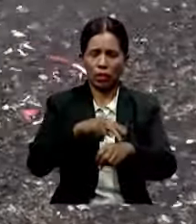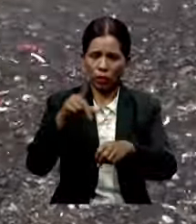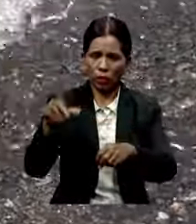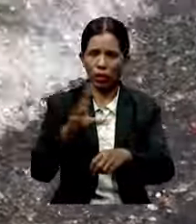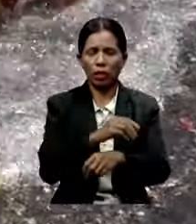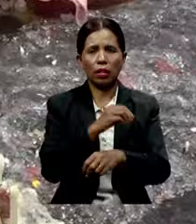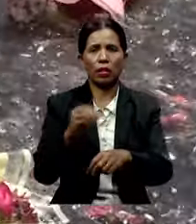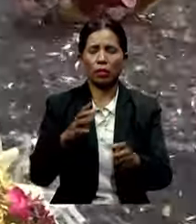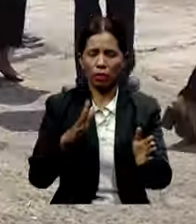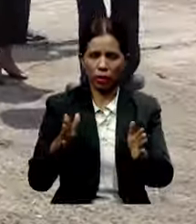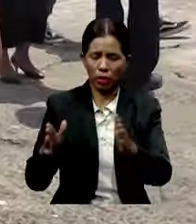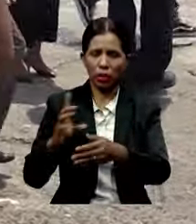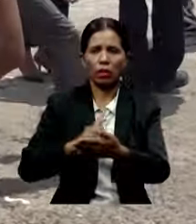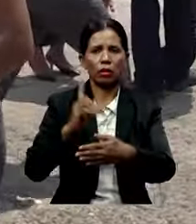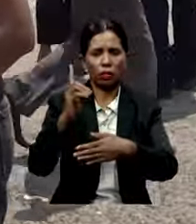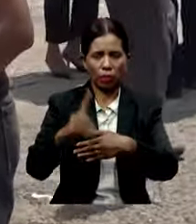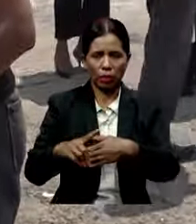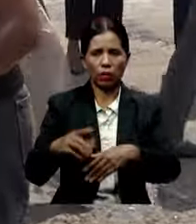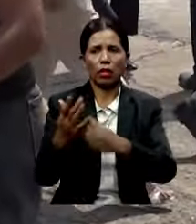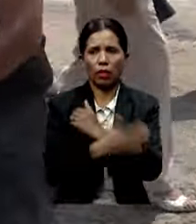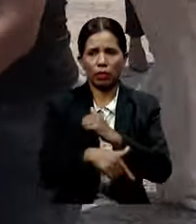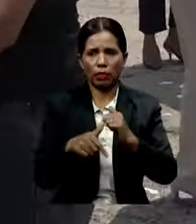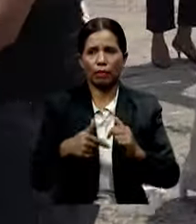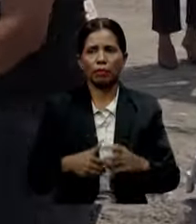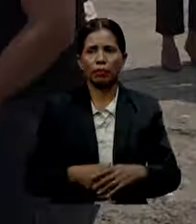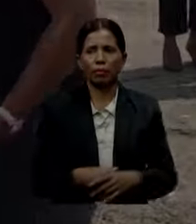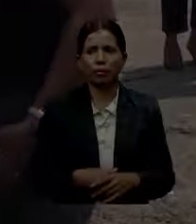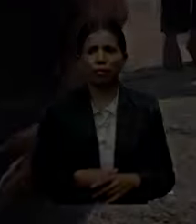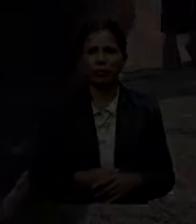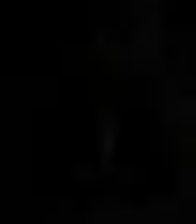dikontribui ba proses de desenvolvimento i harailaran. Adair Tusimenes, David Gonçalves, ZMN.